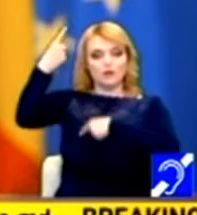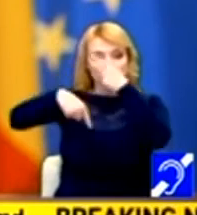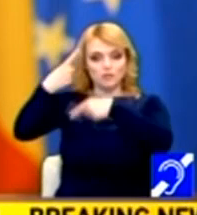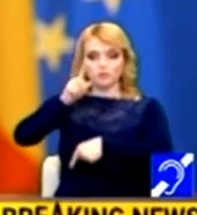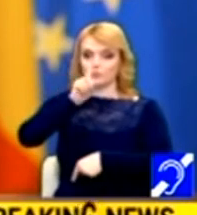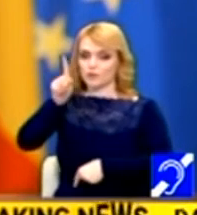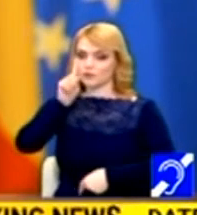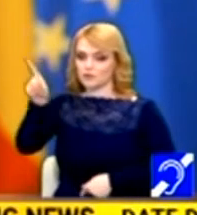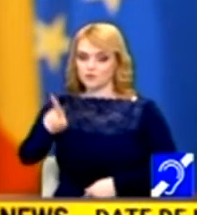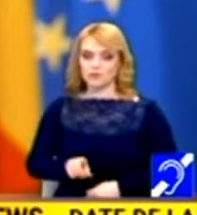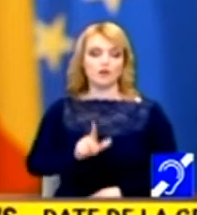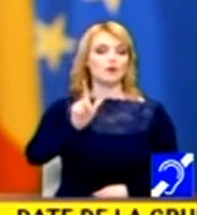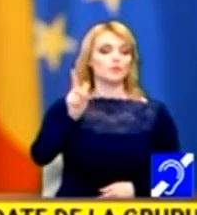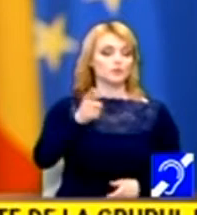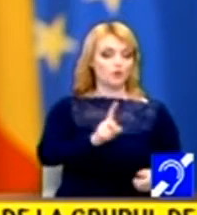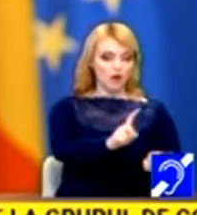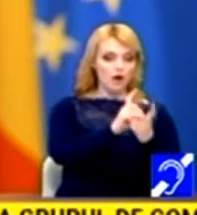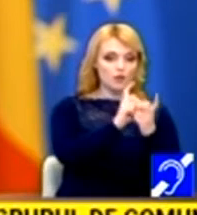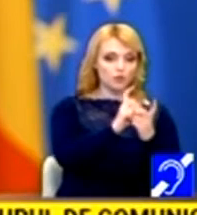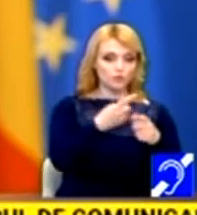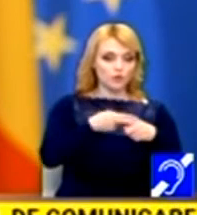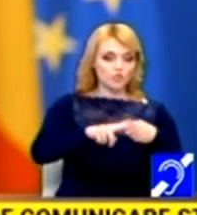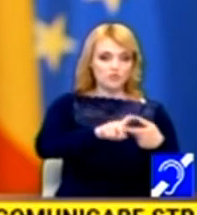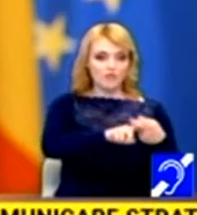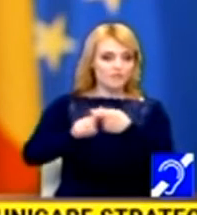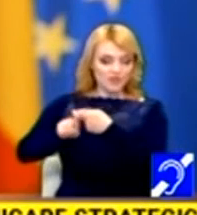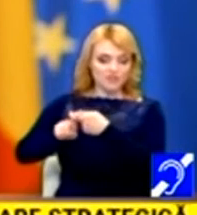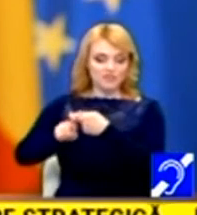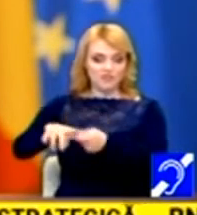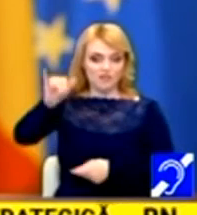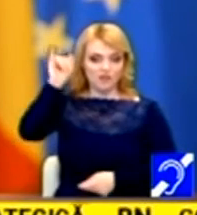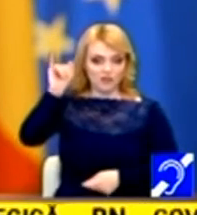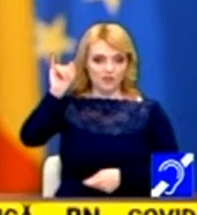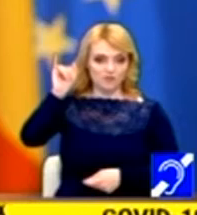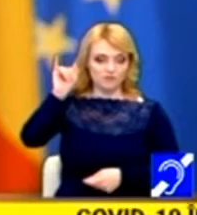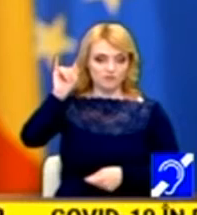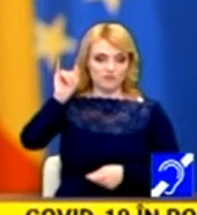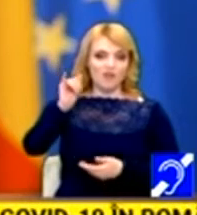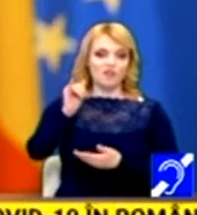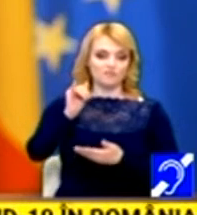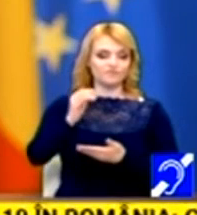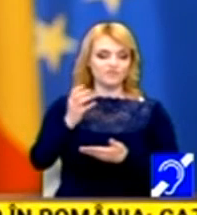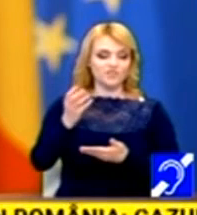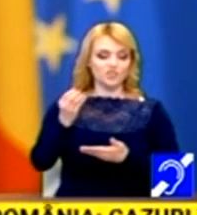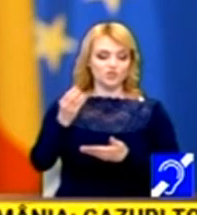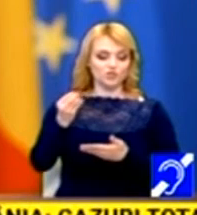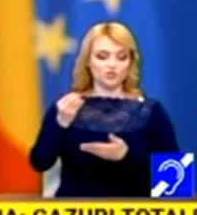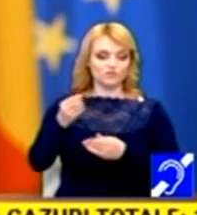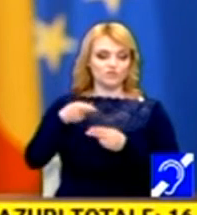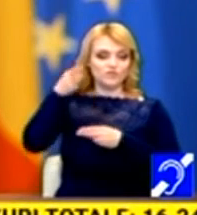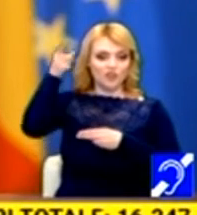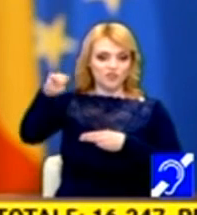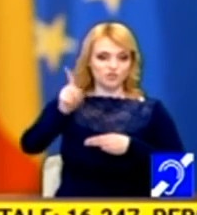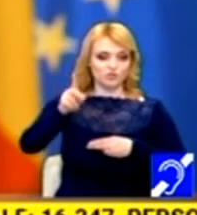următoare, pentru că lupta cu acest virus nemilos este departe de a se fi